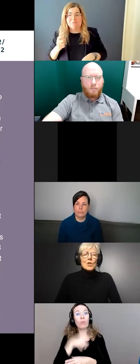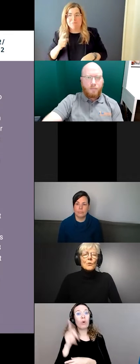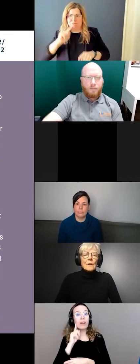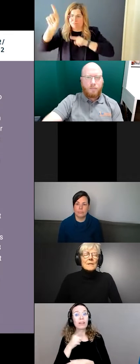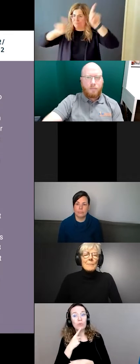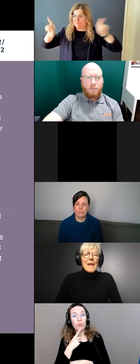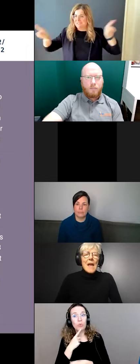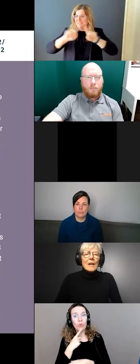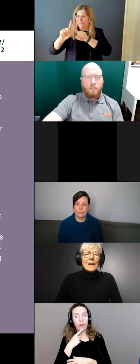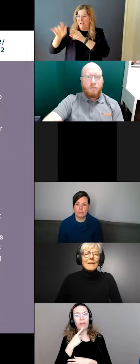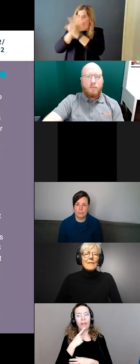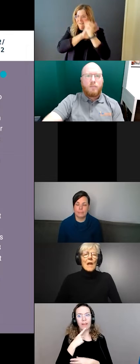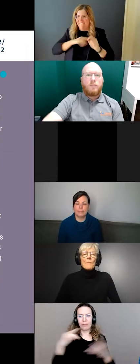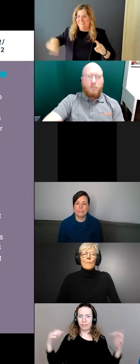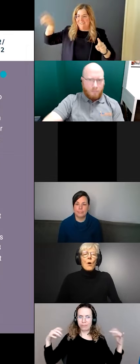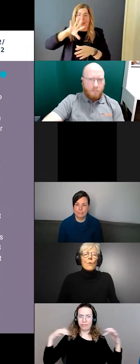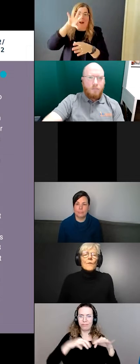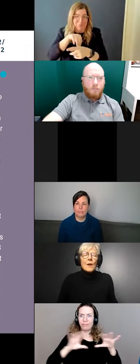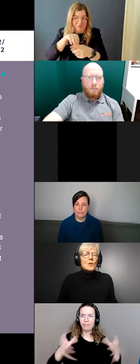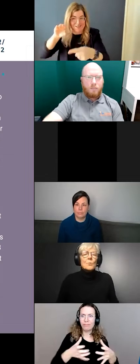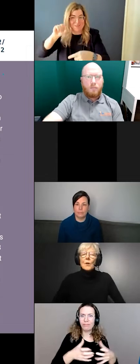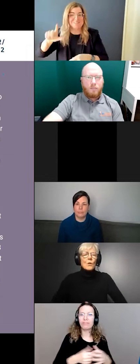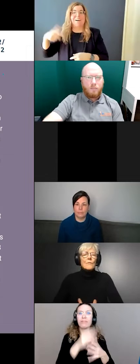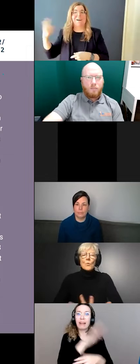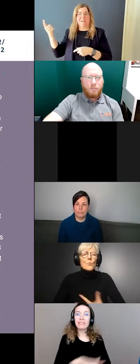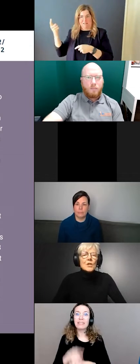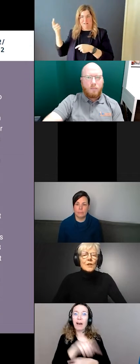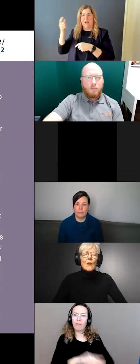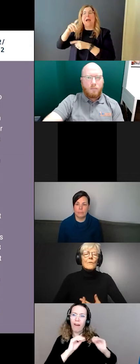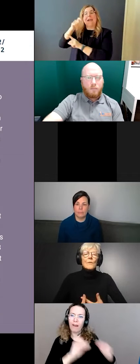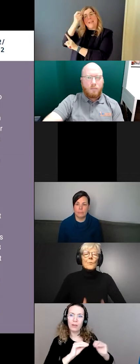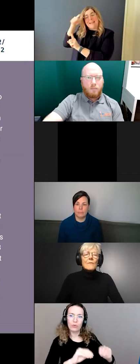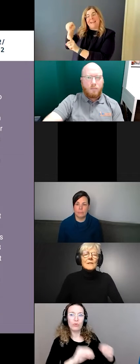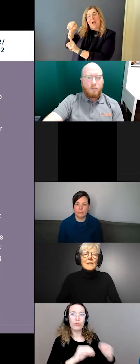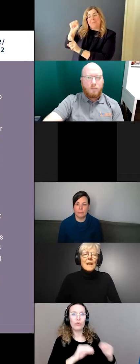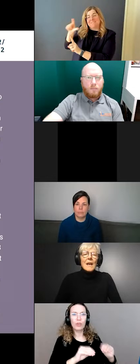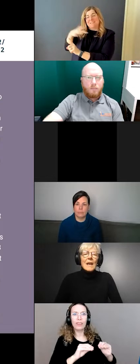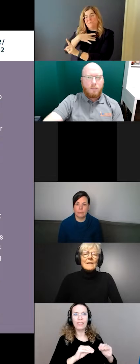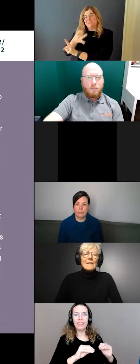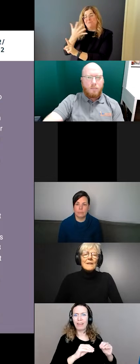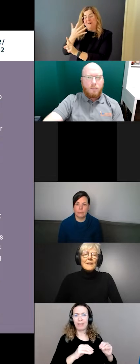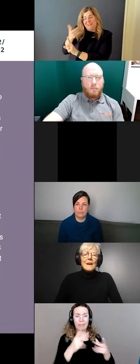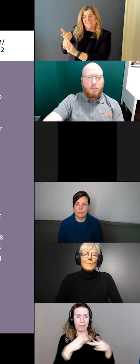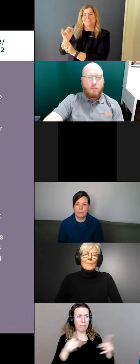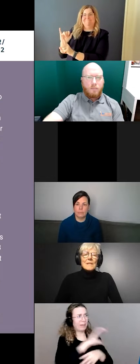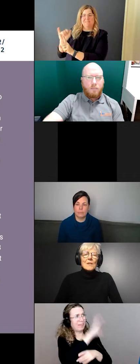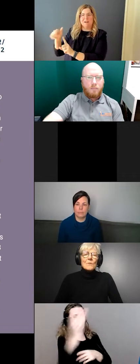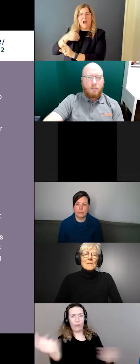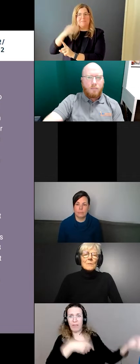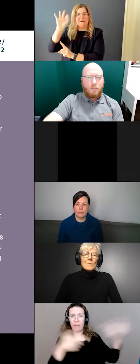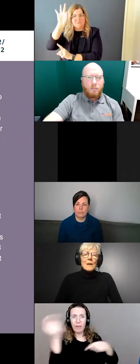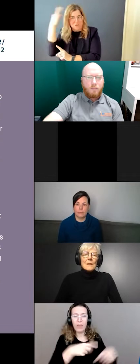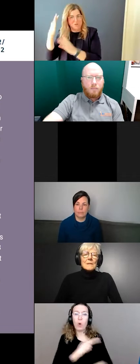Et dans les écoles pour les sourds, c'est où les gens se réunissent comme enfants, où les enfants sont éduqués. Ils